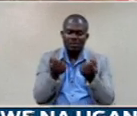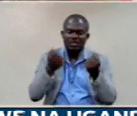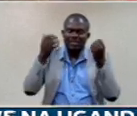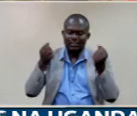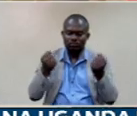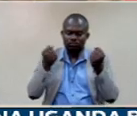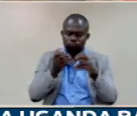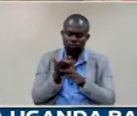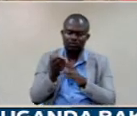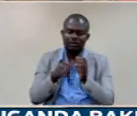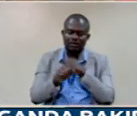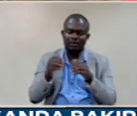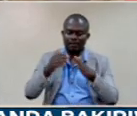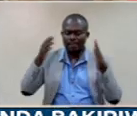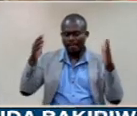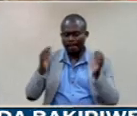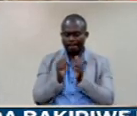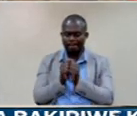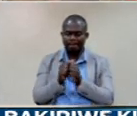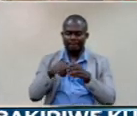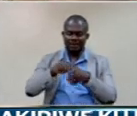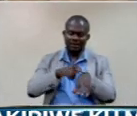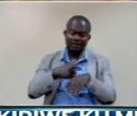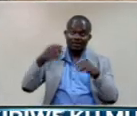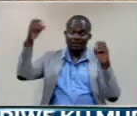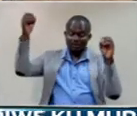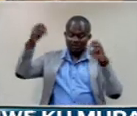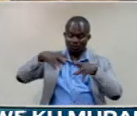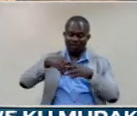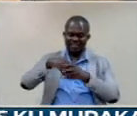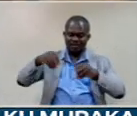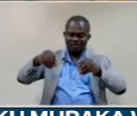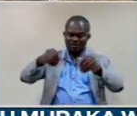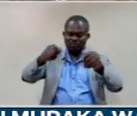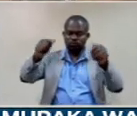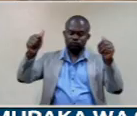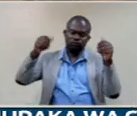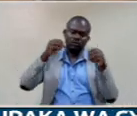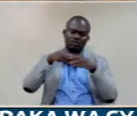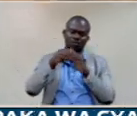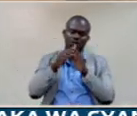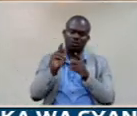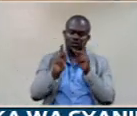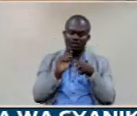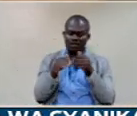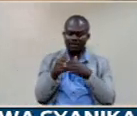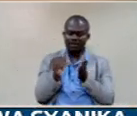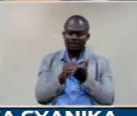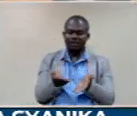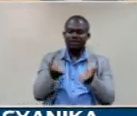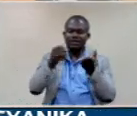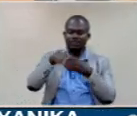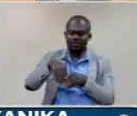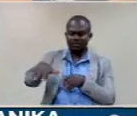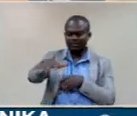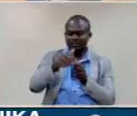mu mirimo yo kwagura iki kibuga cy'indege. Muri iki gihe cy'impeshyi ivumbi ritumukira mu ngo z'abaturage ndetse rikazamuka no muri iki